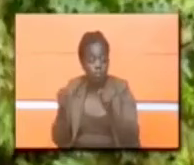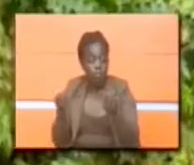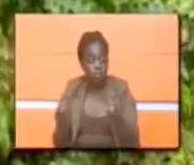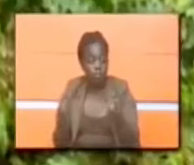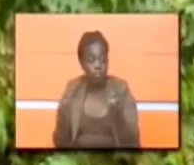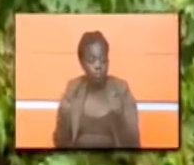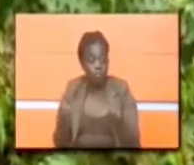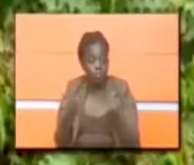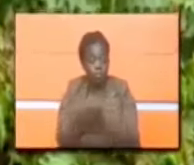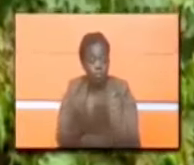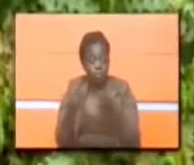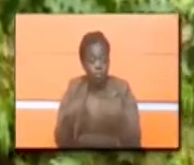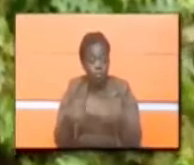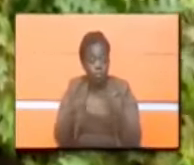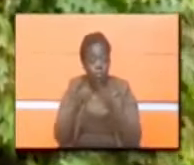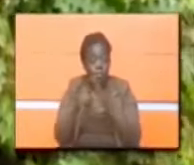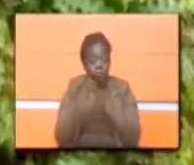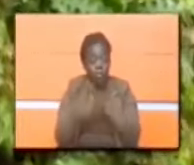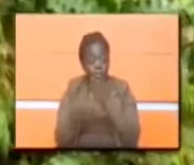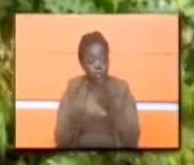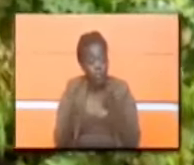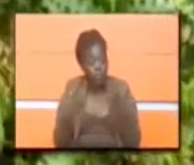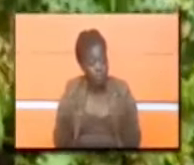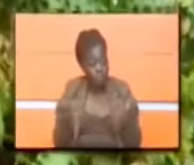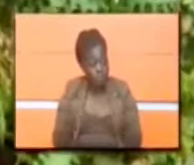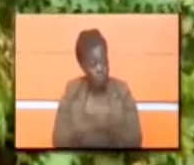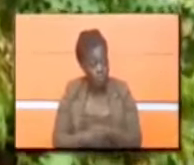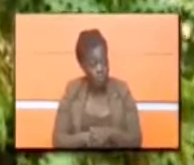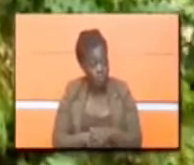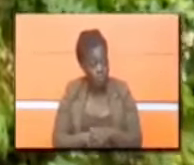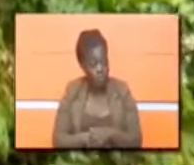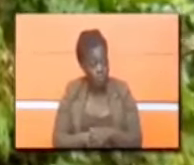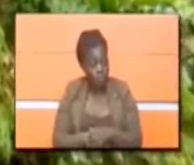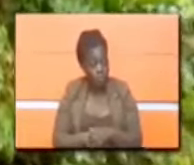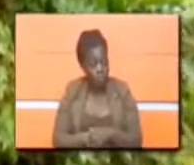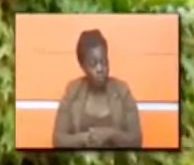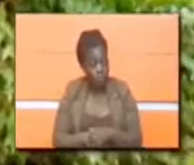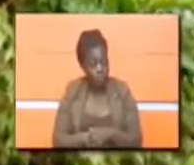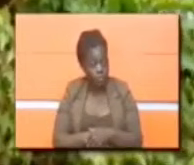ensonge nkulu kati bwezibulamu